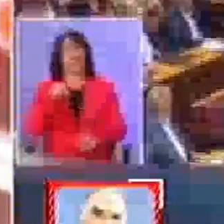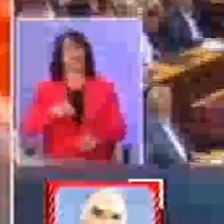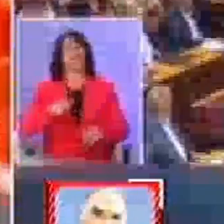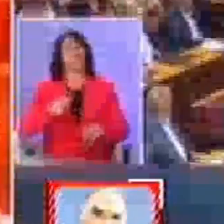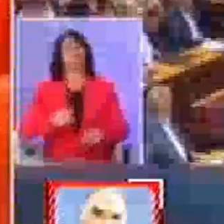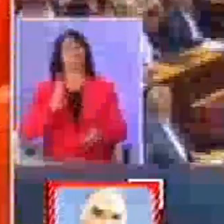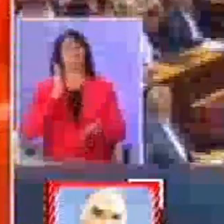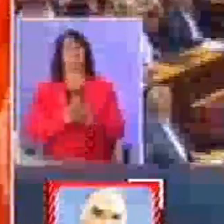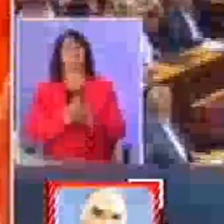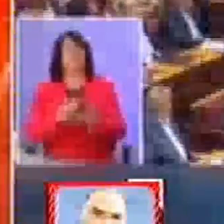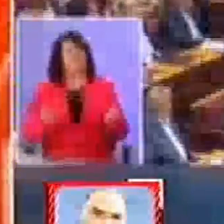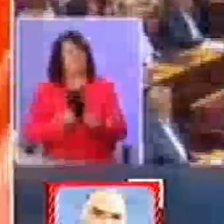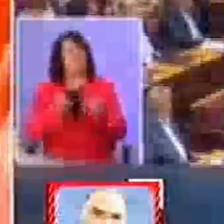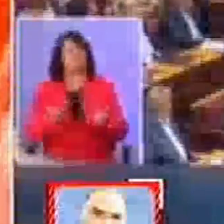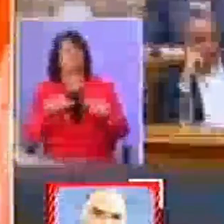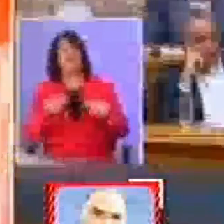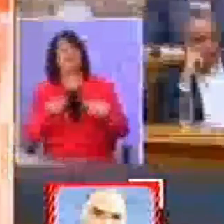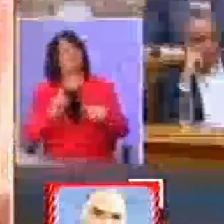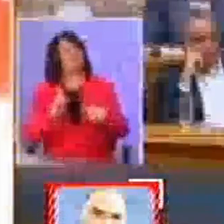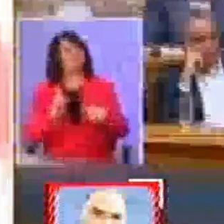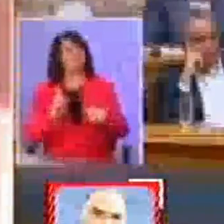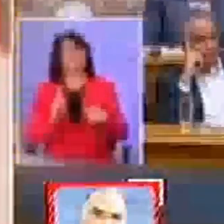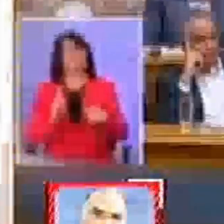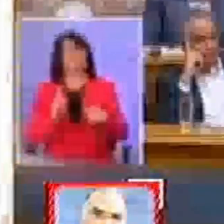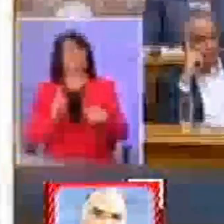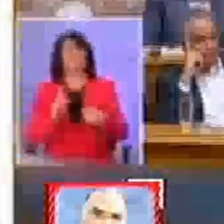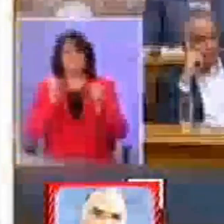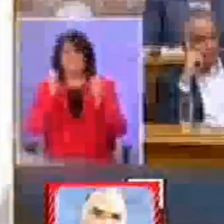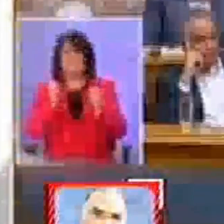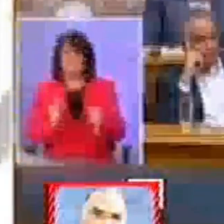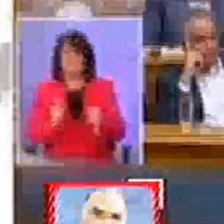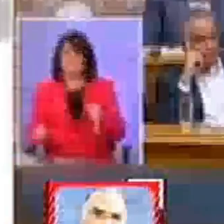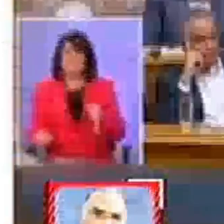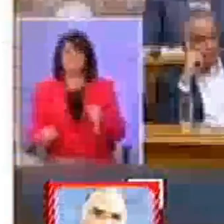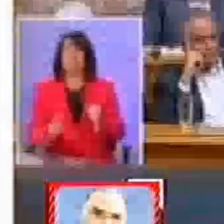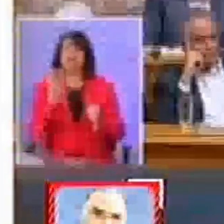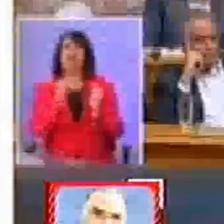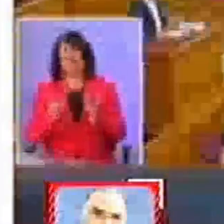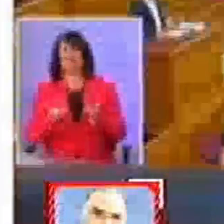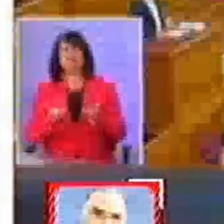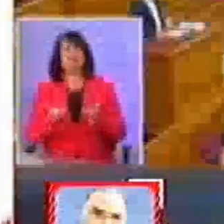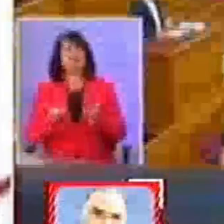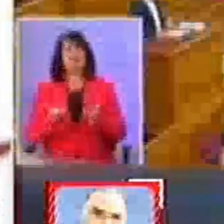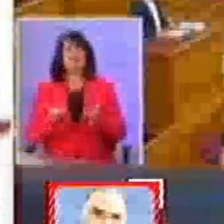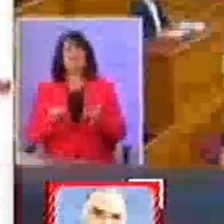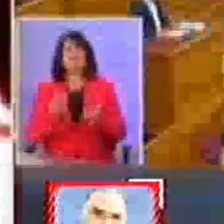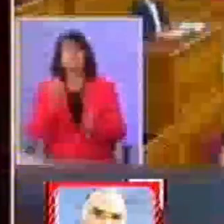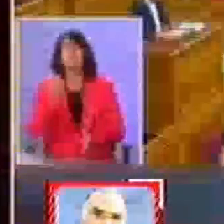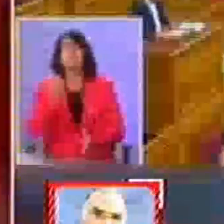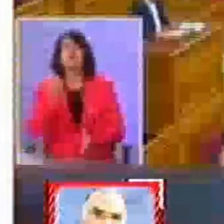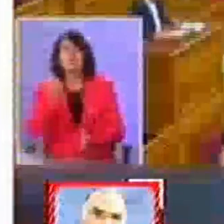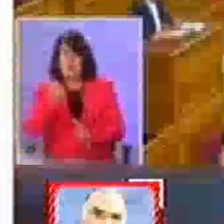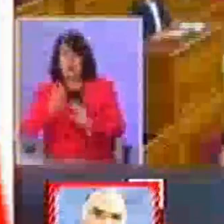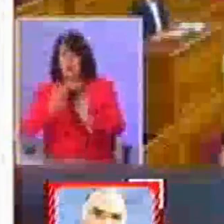τότε. Και είχε περάσει από πειθαρχικό και εγώ βγήκα και είπα ένα λάθος έκανε, αφού ζητάει συγγνώμη ας του δώσουμε